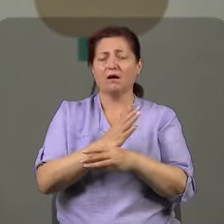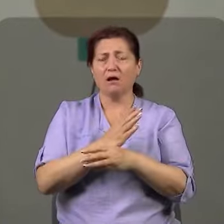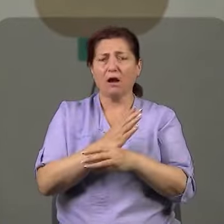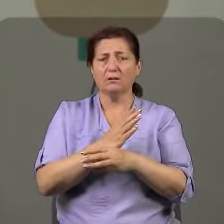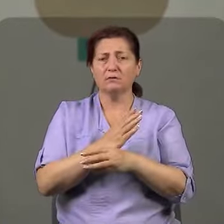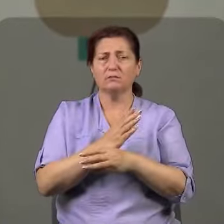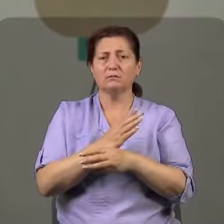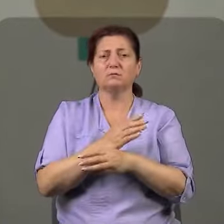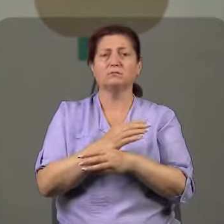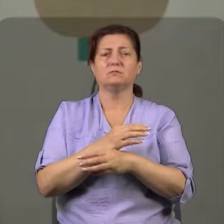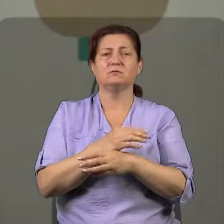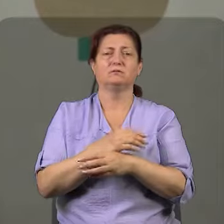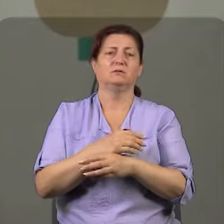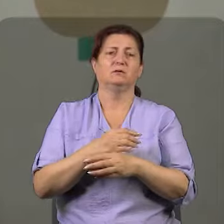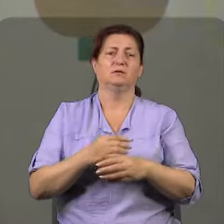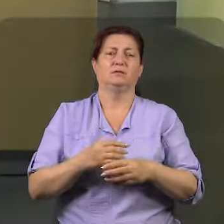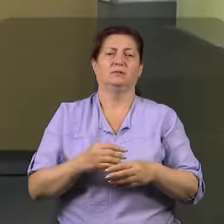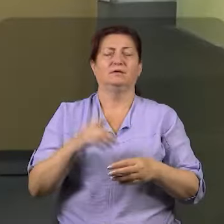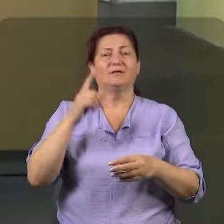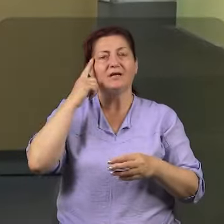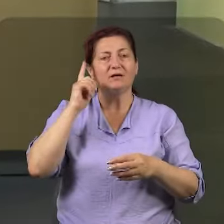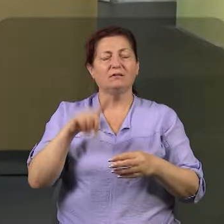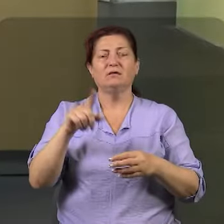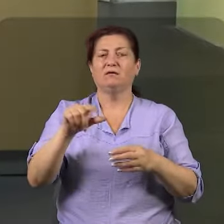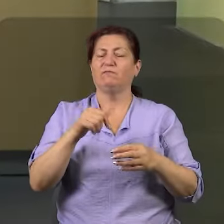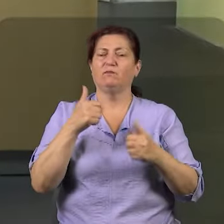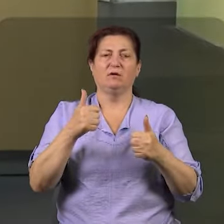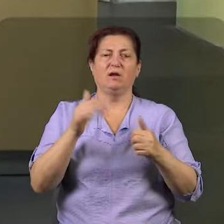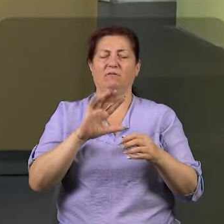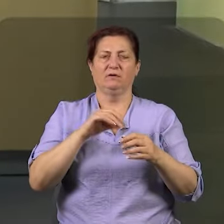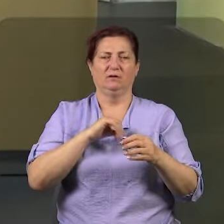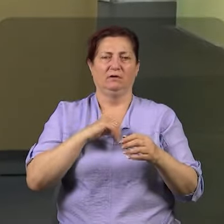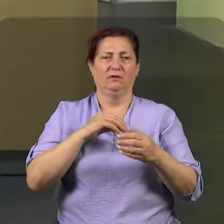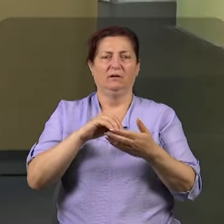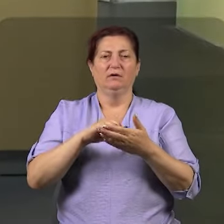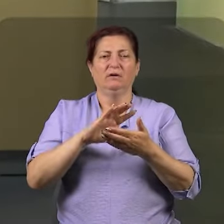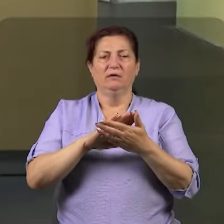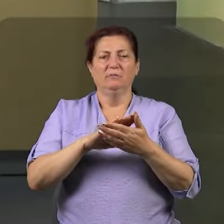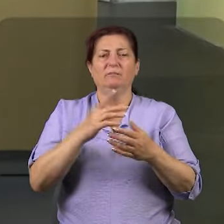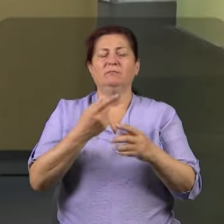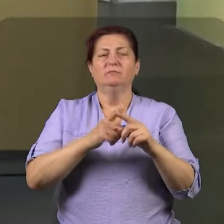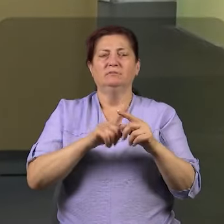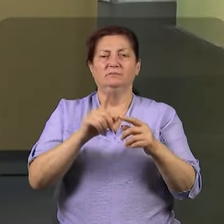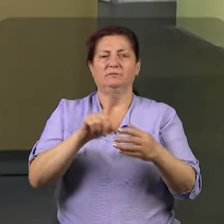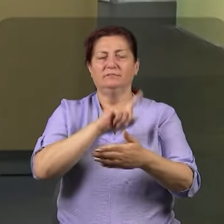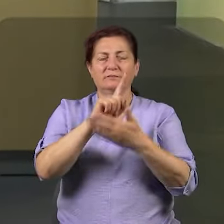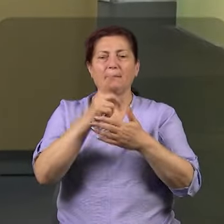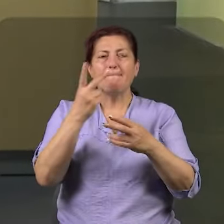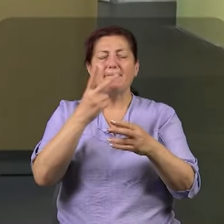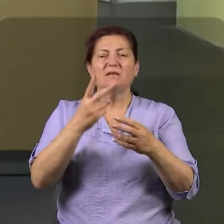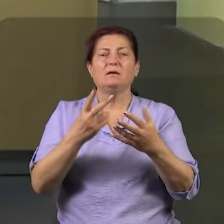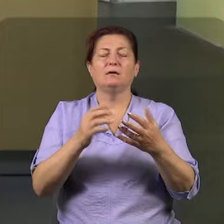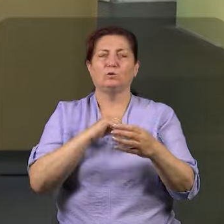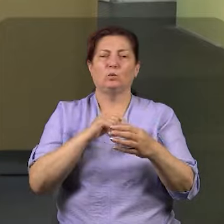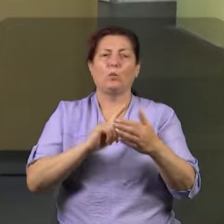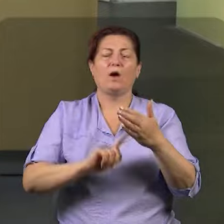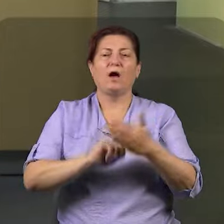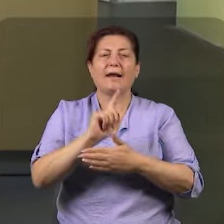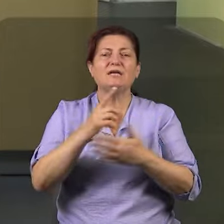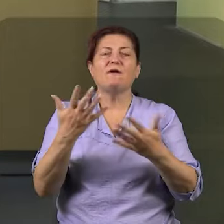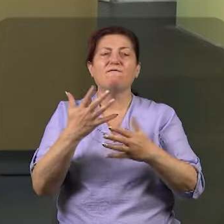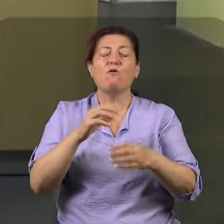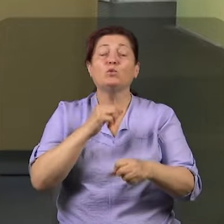չնայած այնքան մենք գիտենք, որ այդքան էլ լավ չի, որ ձևակերպված են, ապա հարցը պետք է առաջանար, ո՞նց դա լուծել, եւ այդպիսի